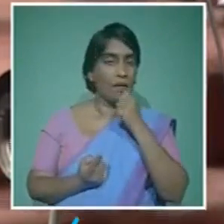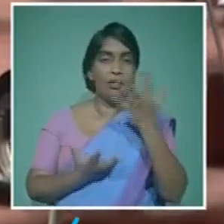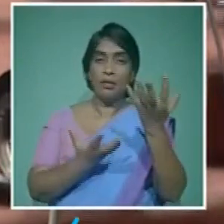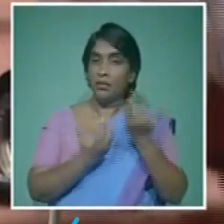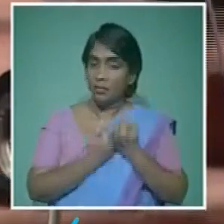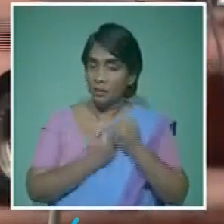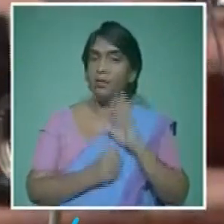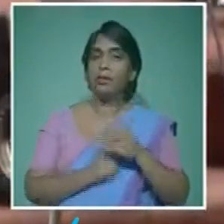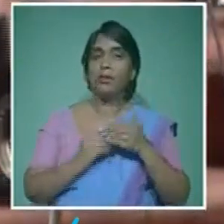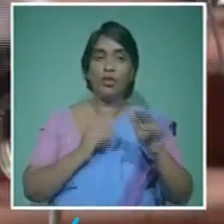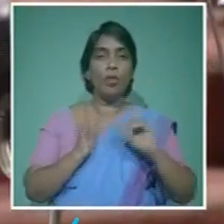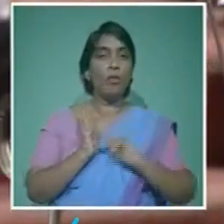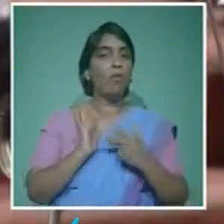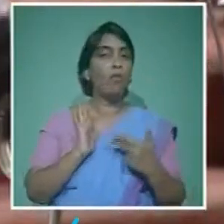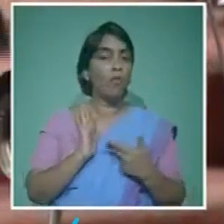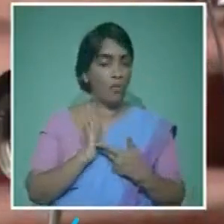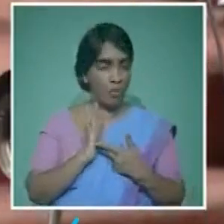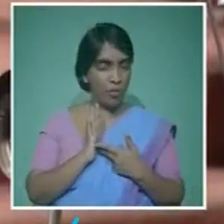போடப்பட்டது.